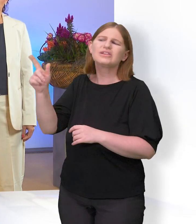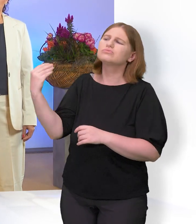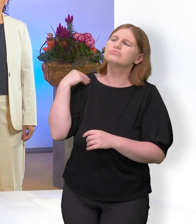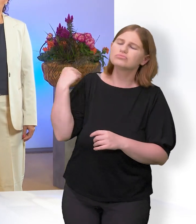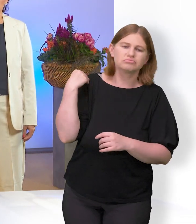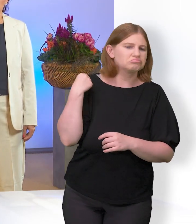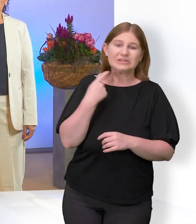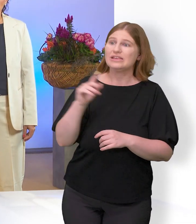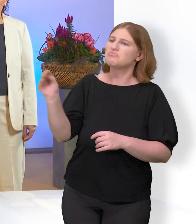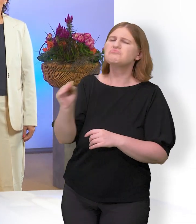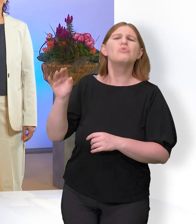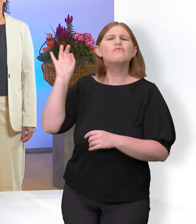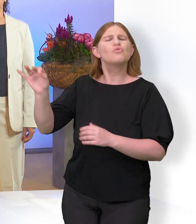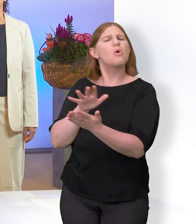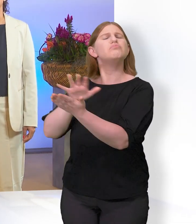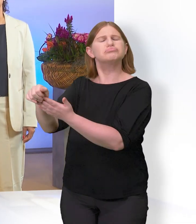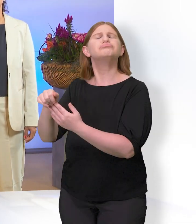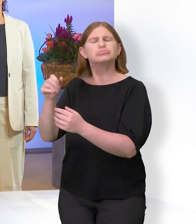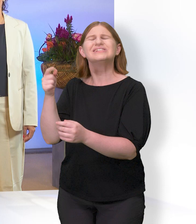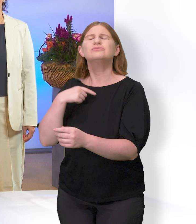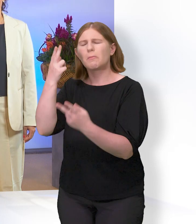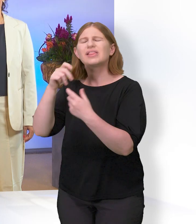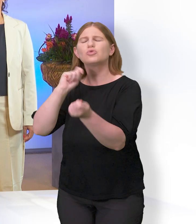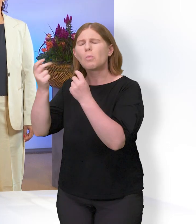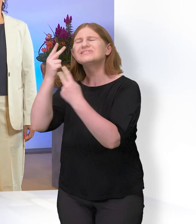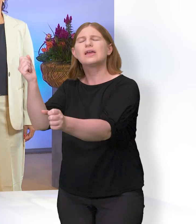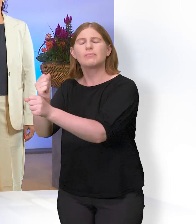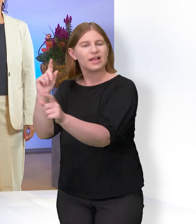möchte. Dieser Mann ist ihm wichtig.